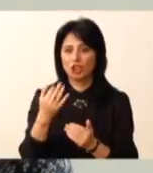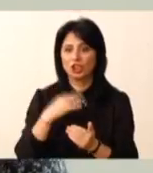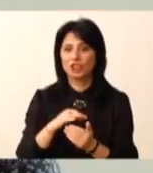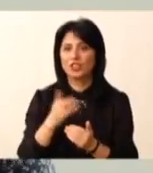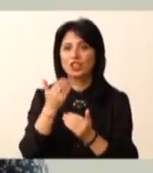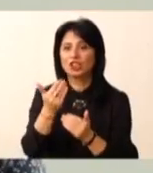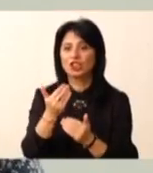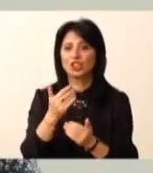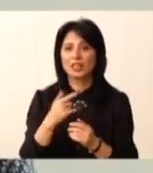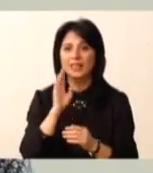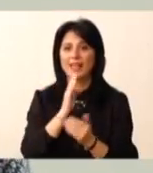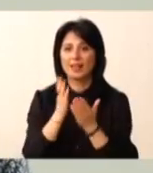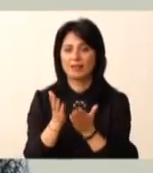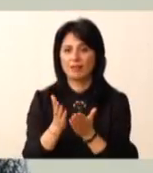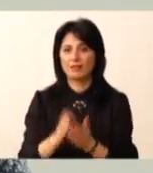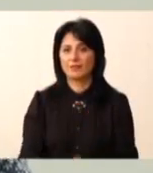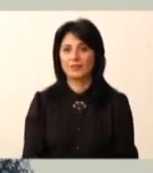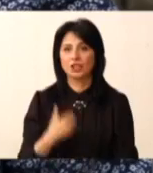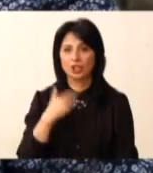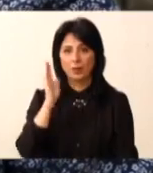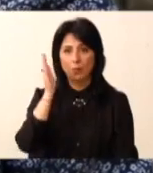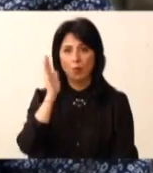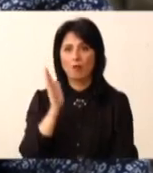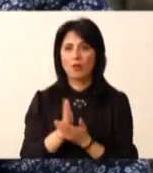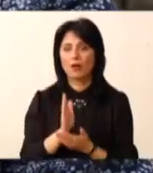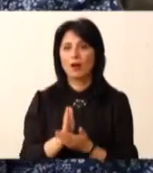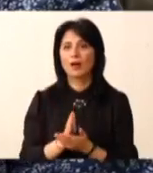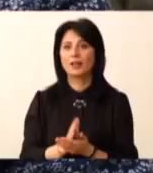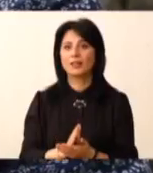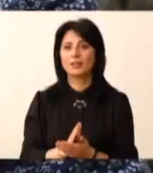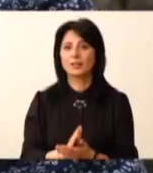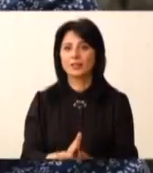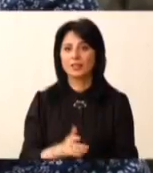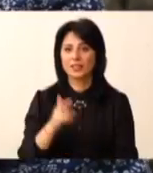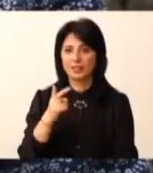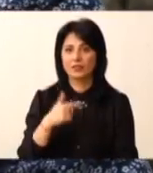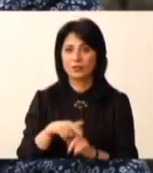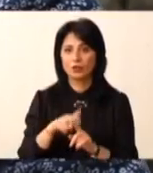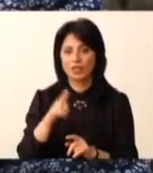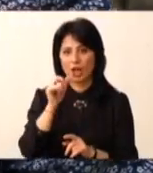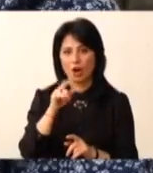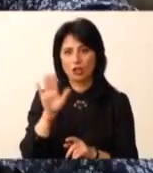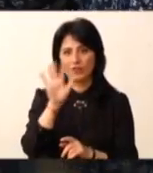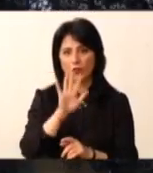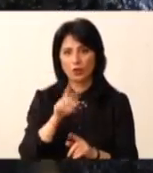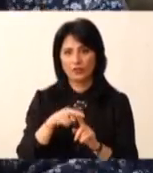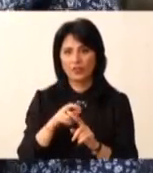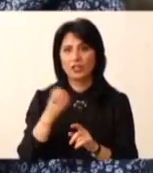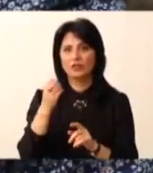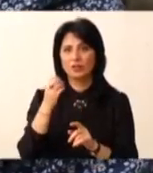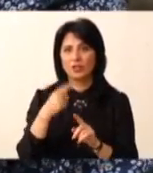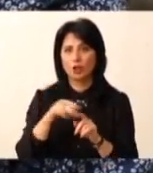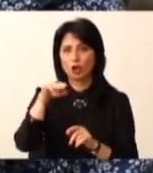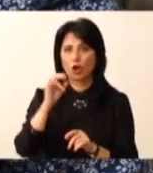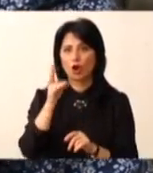კი არიყო, შენ გახდე მისი დედა. ჩემი მომავალი არის გიგოს ფონი რო გავაკეთო, მინდა გიგო